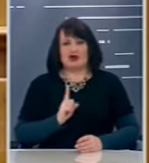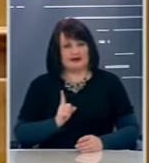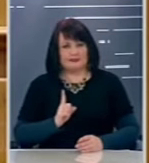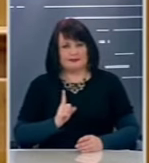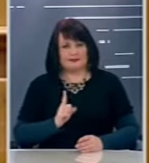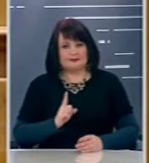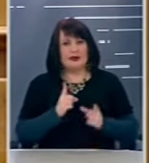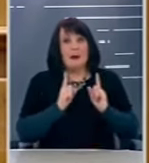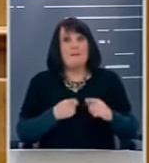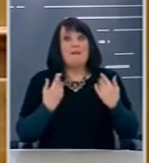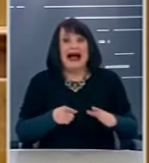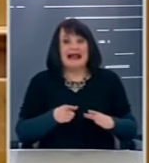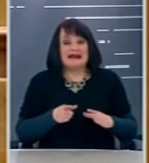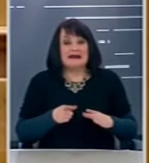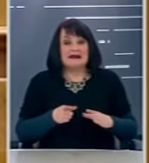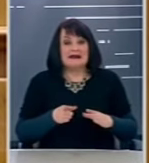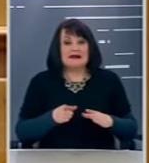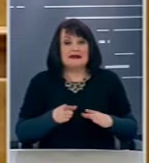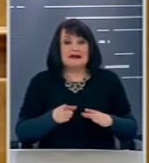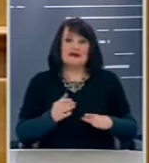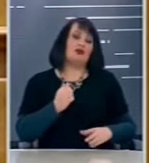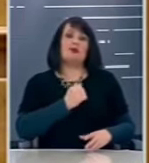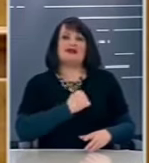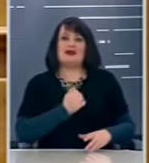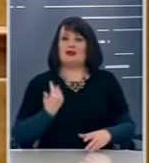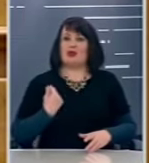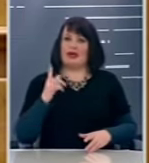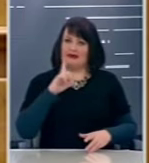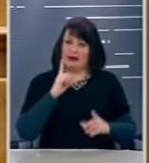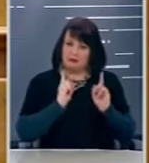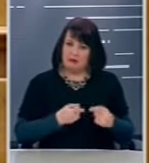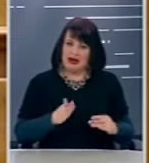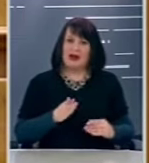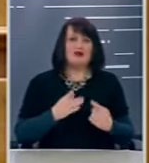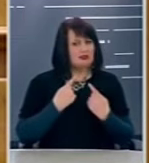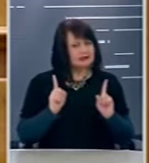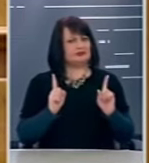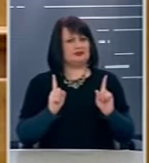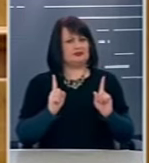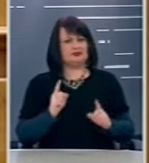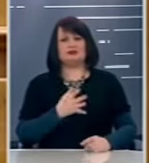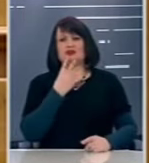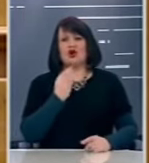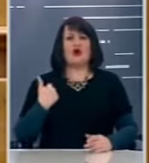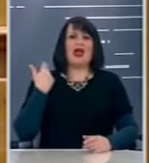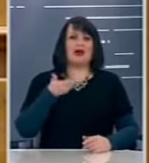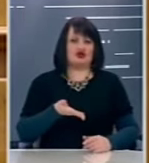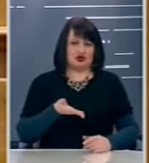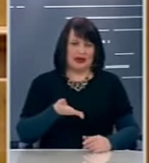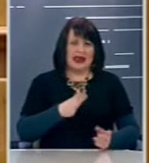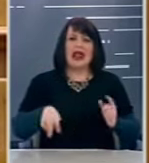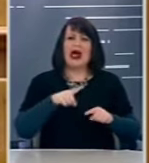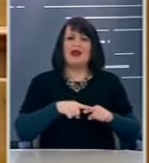που αποφασίστηκε επί της αρχής την προηγούμενη εβδομάδα. Διότι είχαμε συνηθίσει μέχρι σήμερα στην